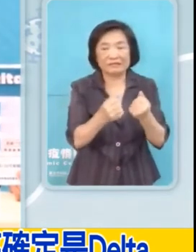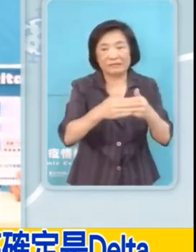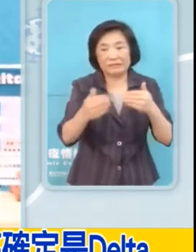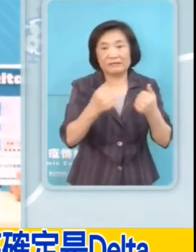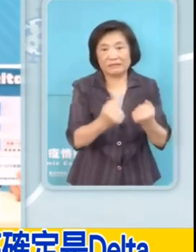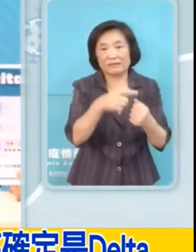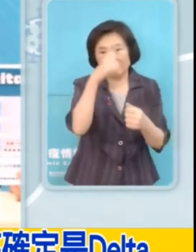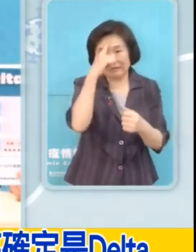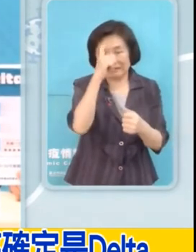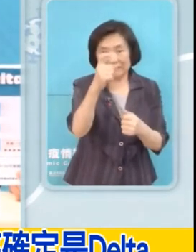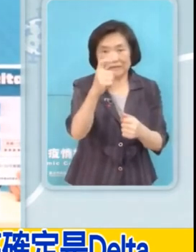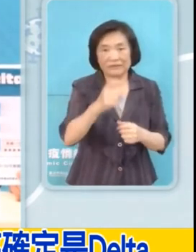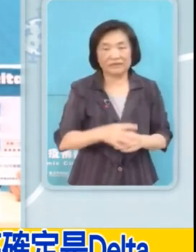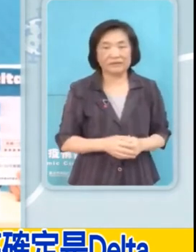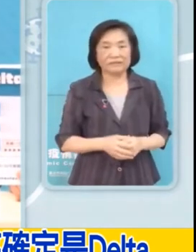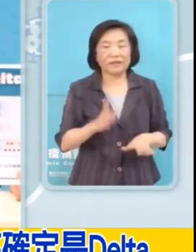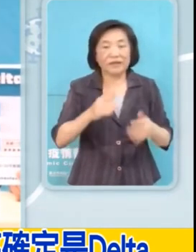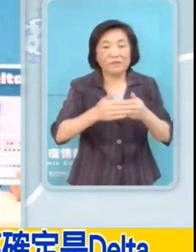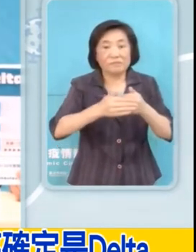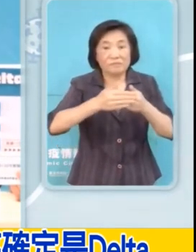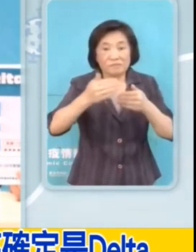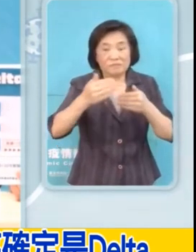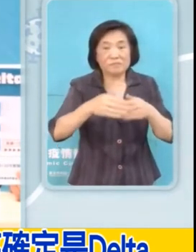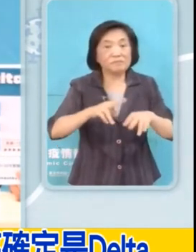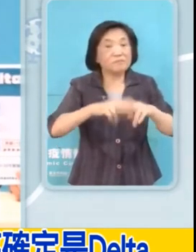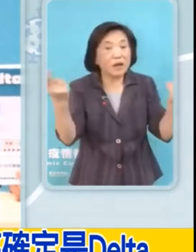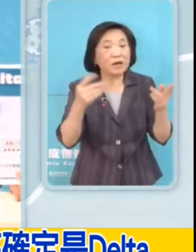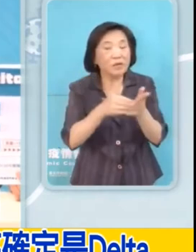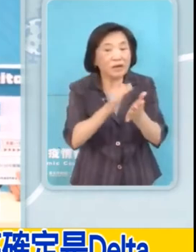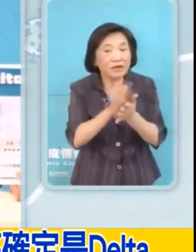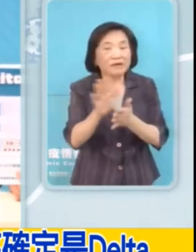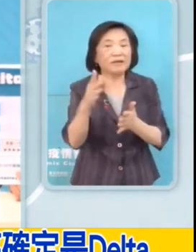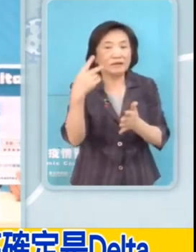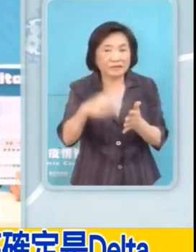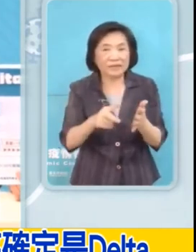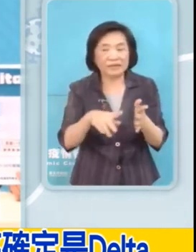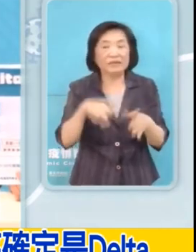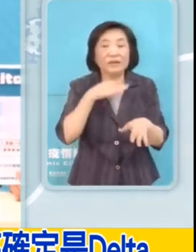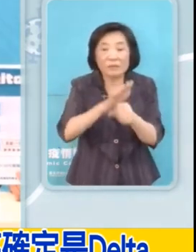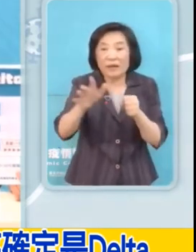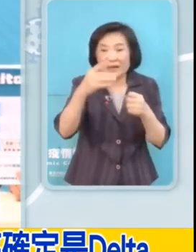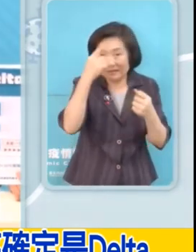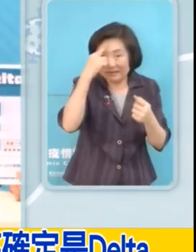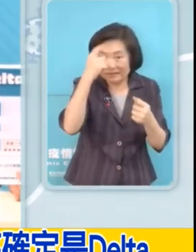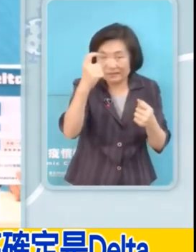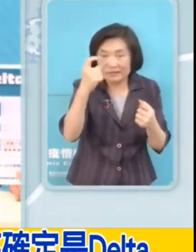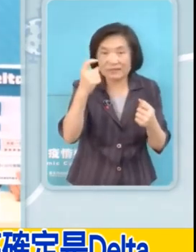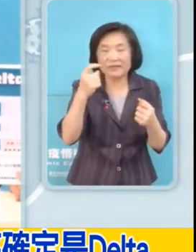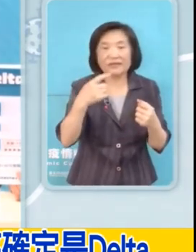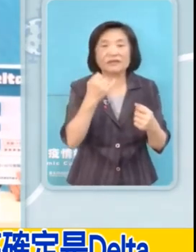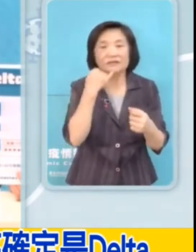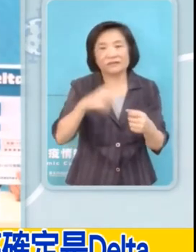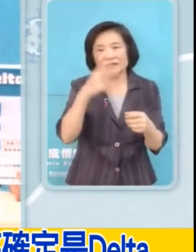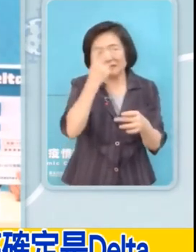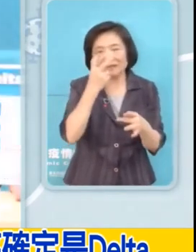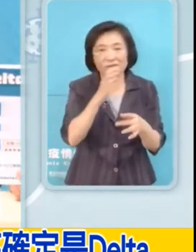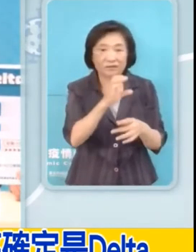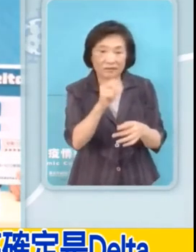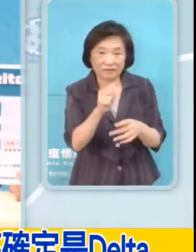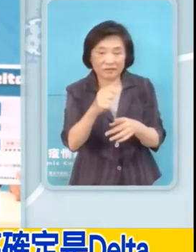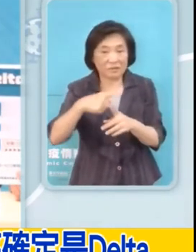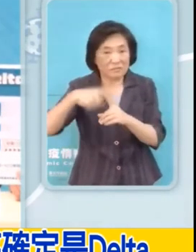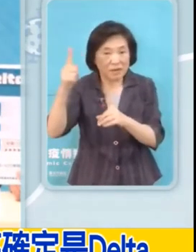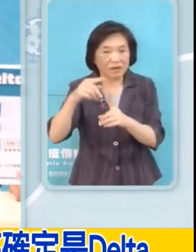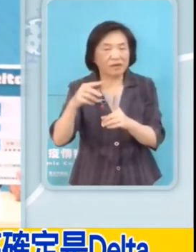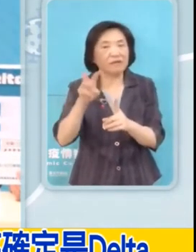哈，那解隔离之前满十天的话，再做一次 PCR。如果他 CT 值大于30，那就直接就让